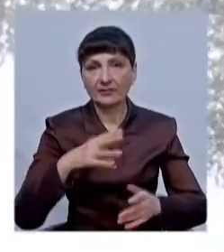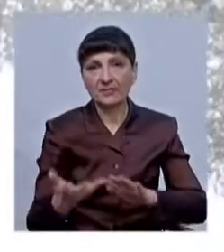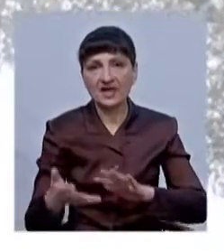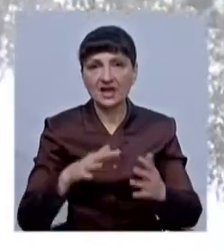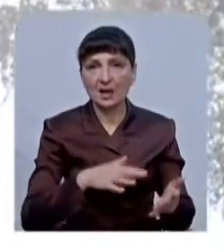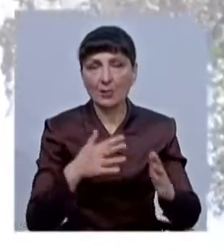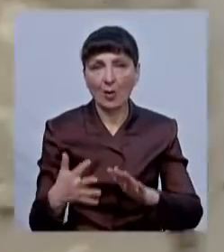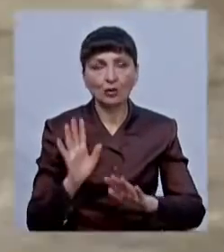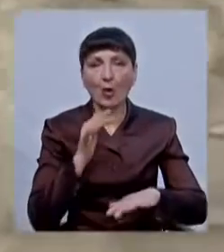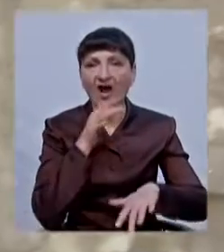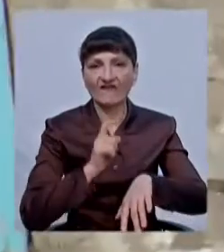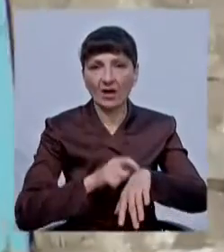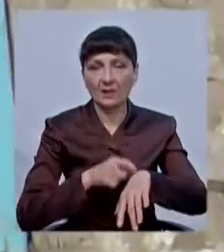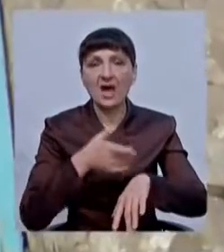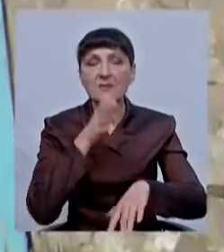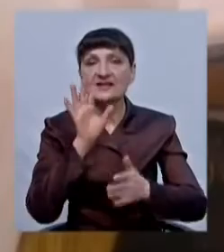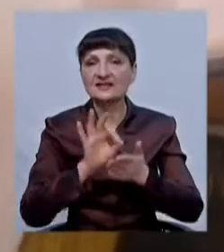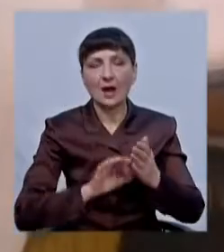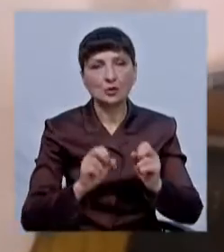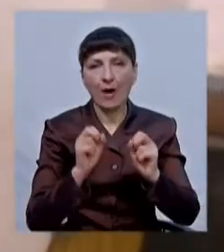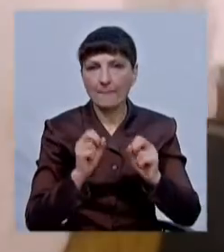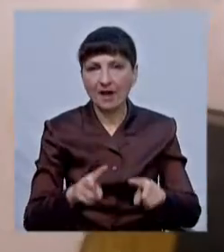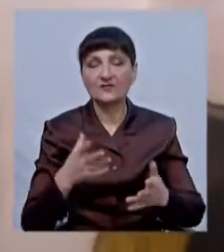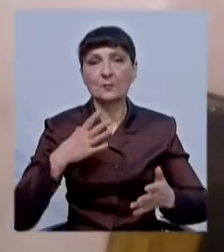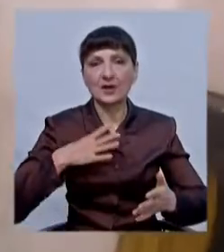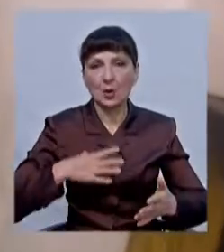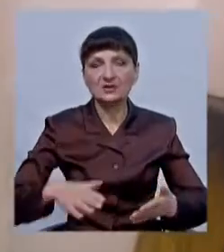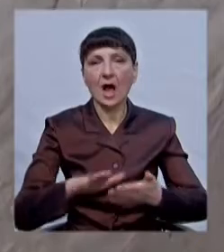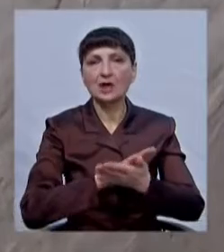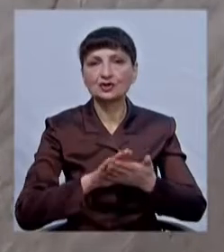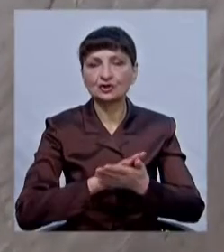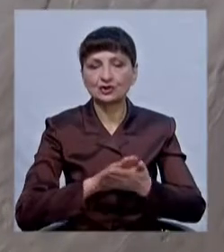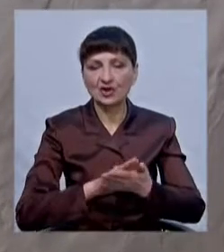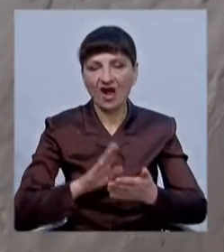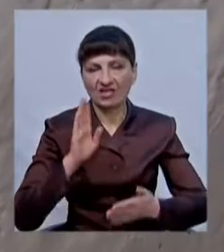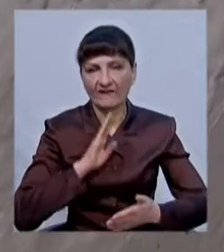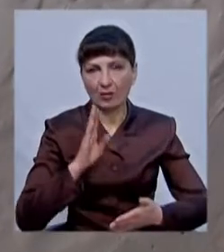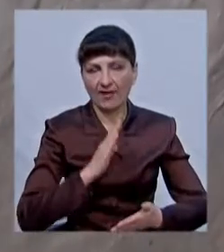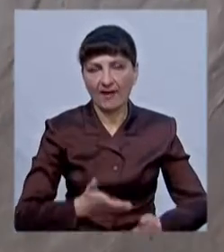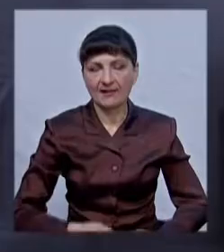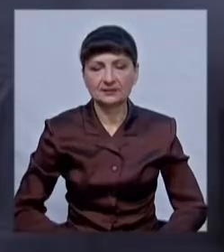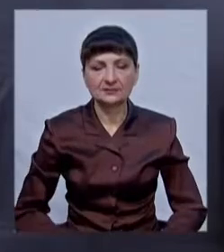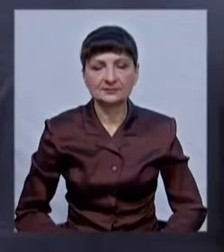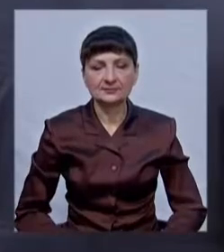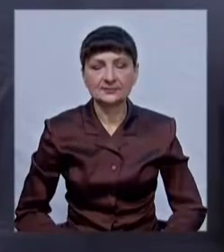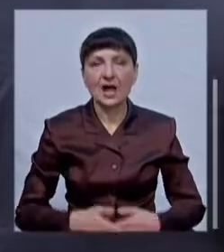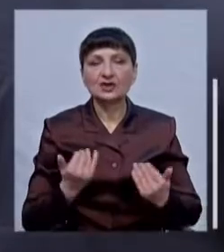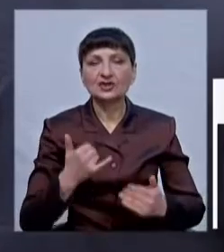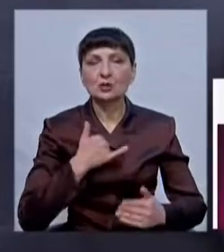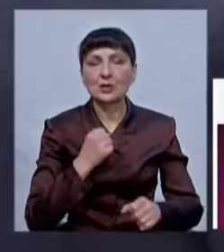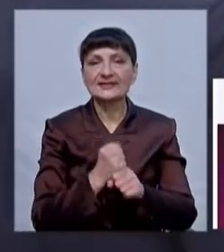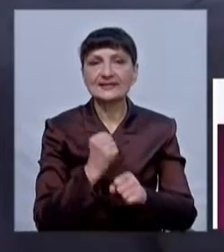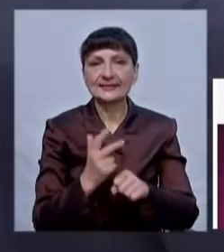перебоями в определенные часы. Пить ее сразу опасно. Вот и приходится очищать воду всеми возможными способами. Сейчас